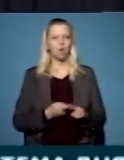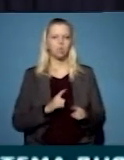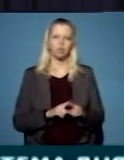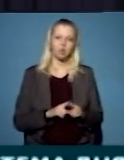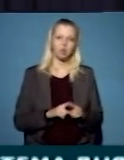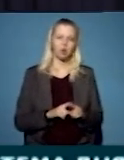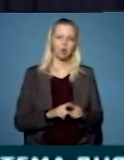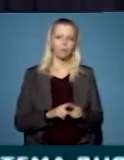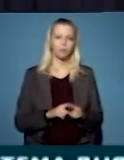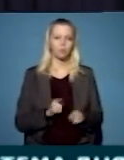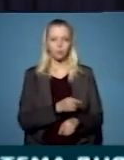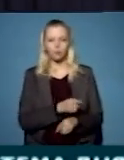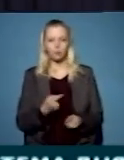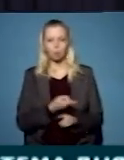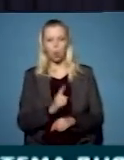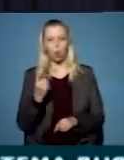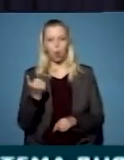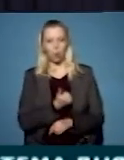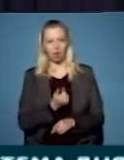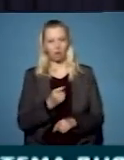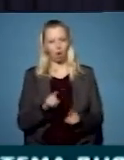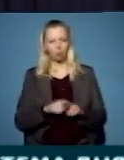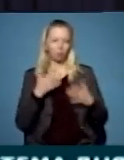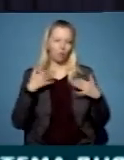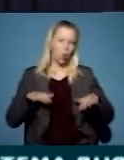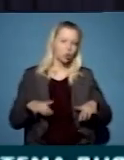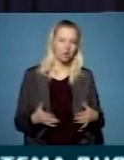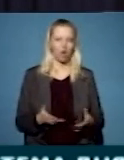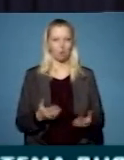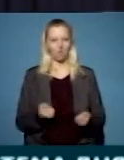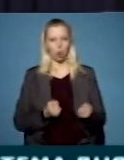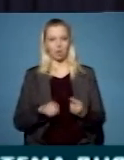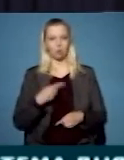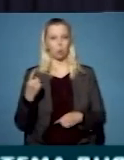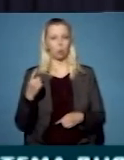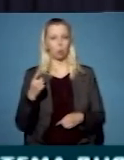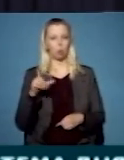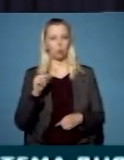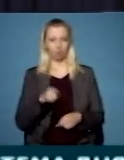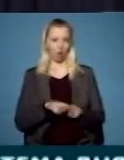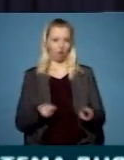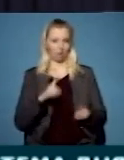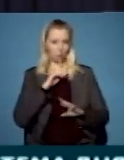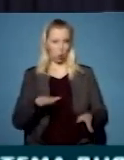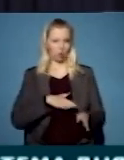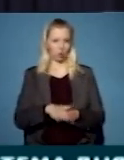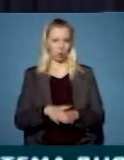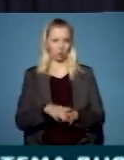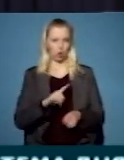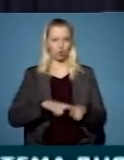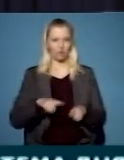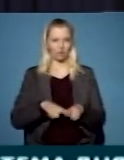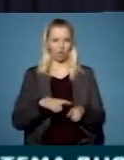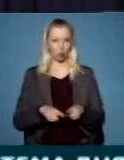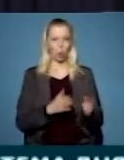лояльність протягом одного тижня не розслабить повністю водіїв, і з наступного понеділка вони аналогічно не будуть дотримуватися